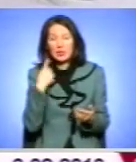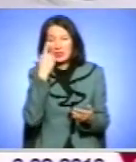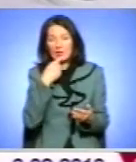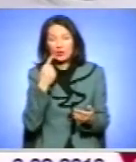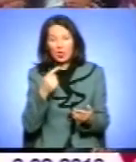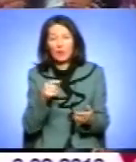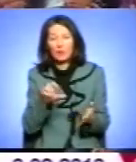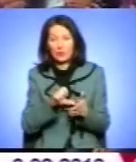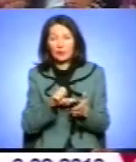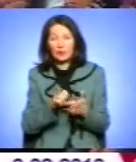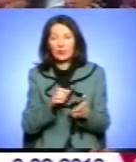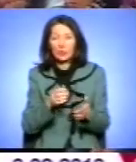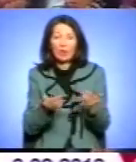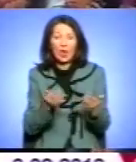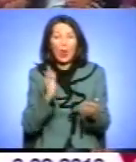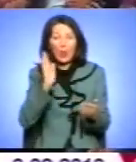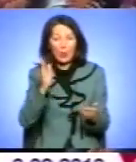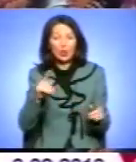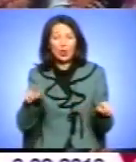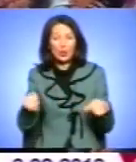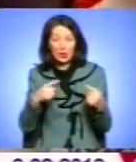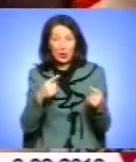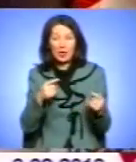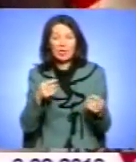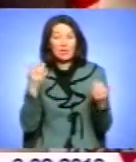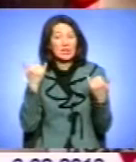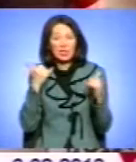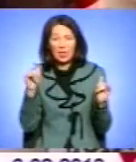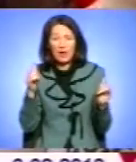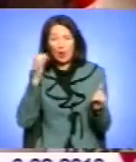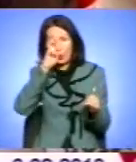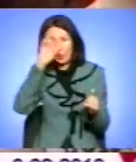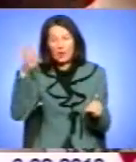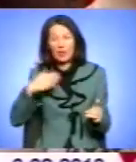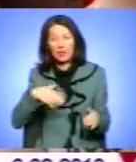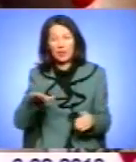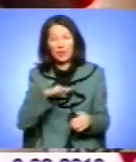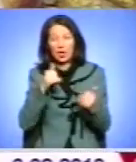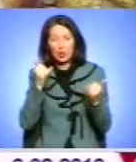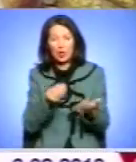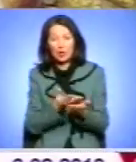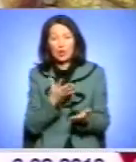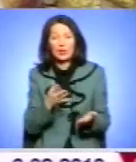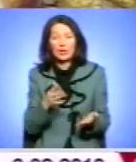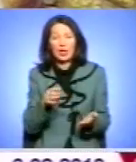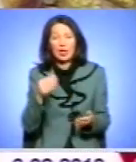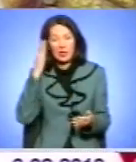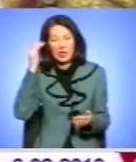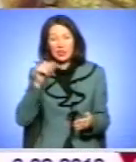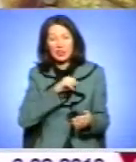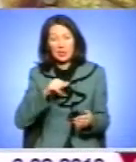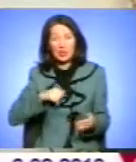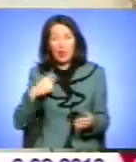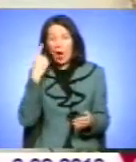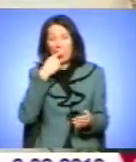на виставці експонатів, у майбутньому створить шедевр та прославить наш край. Нині ж оцінювати таланти чи самого автора однієї роботи замало, кажуть